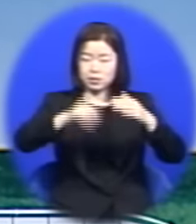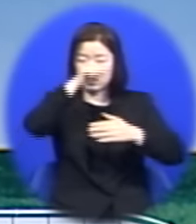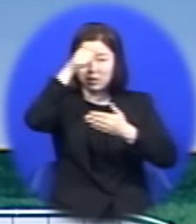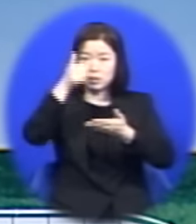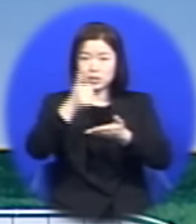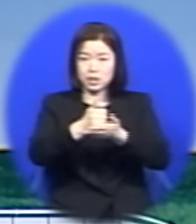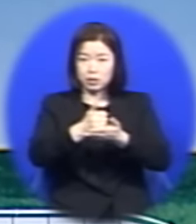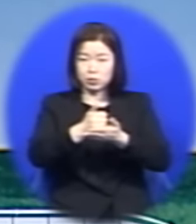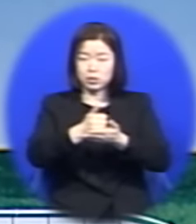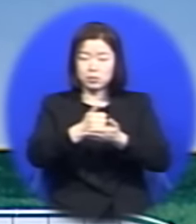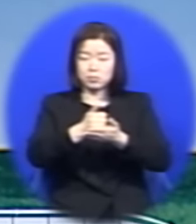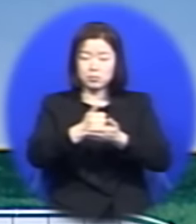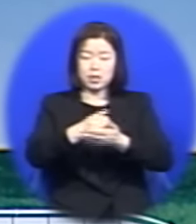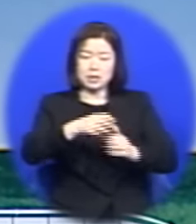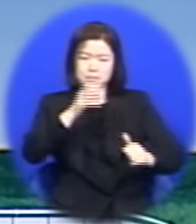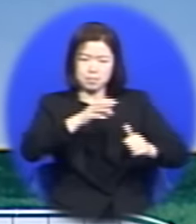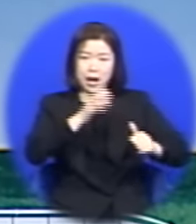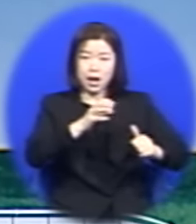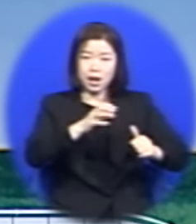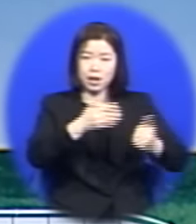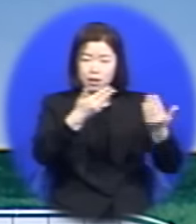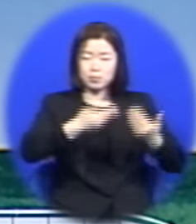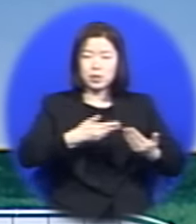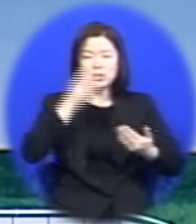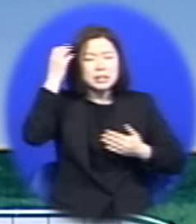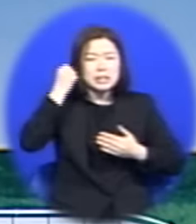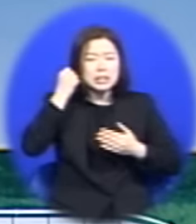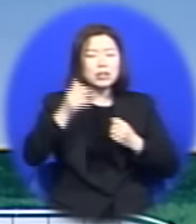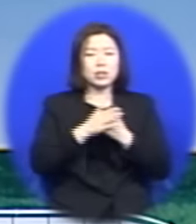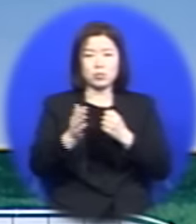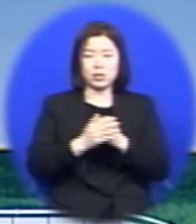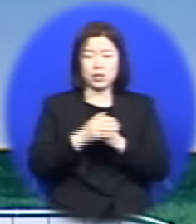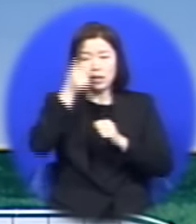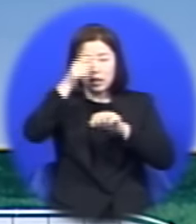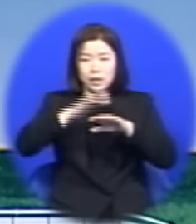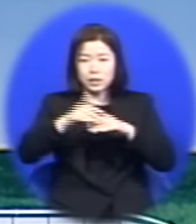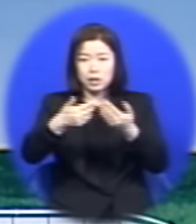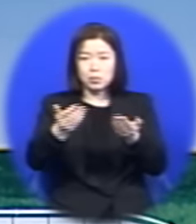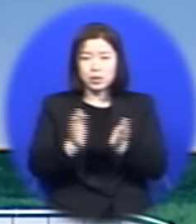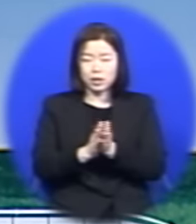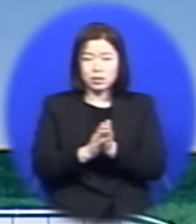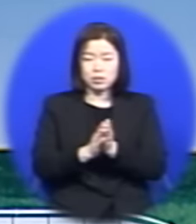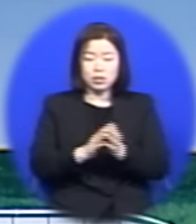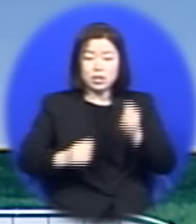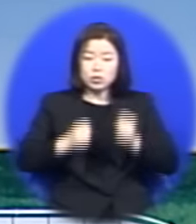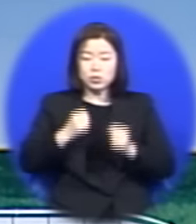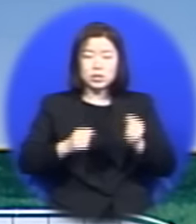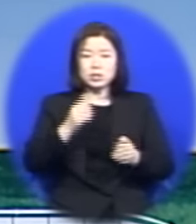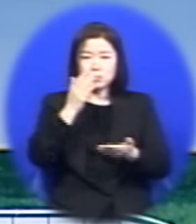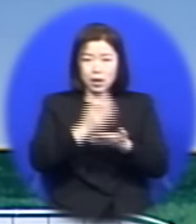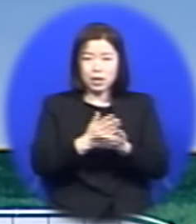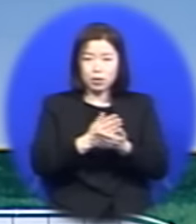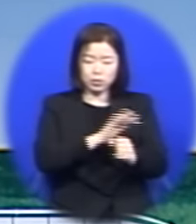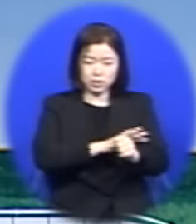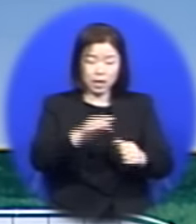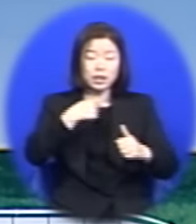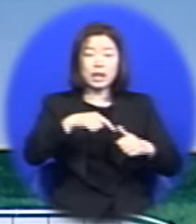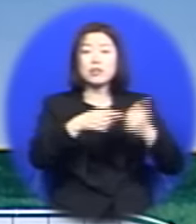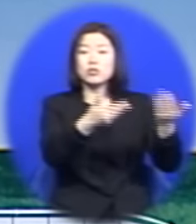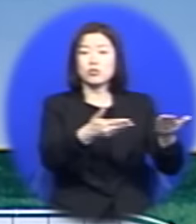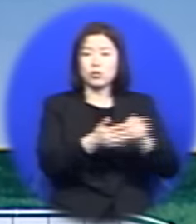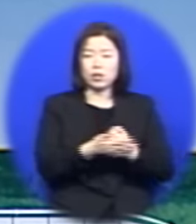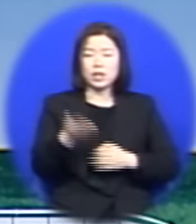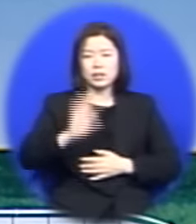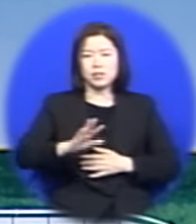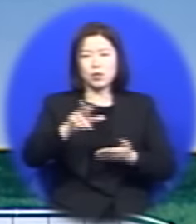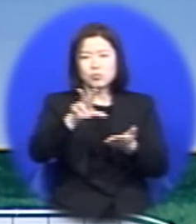장로님한테 책망받은 거예요. 장로님은 예배당에서 뛰지 말라고 잘 가르치려고 한 거죠. 그런데 문제는 그 아이가